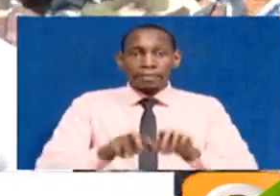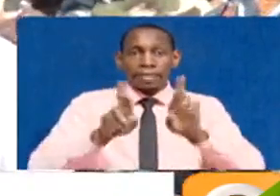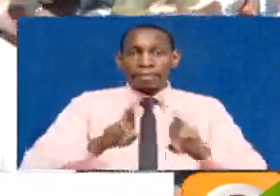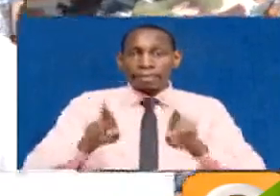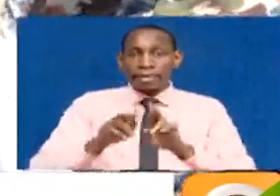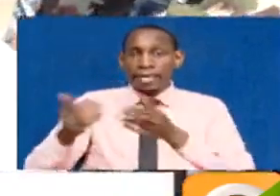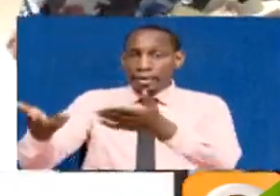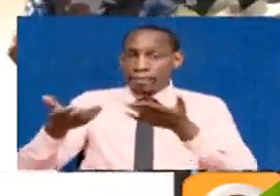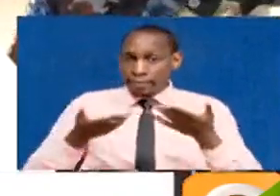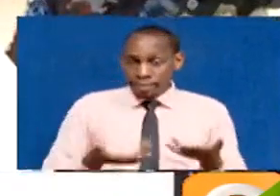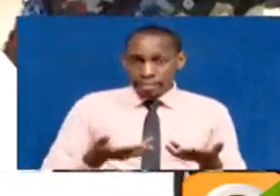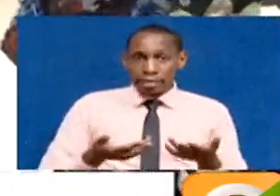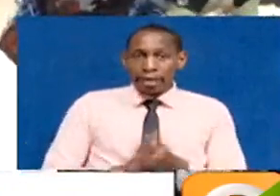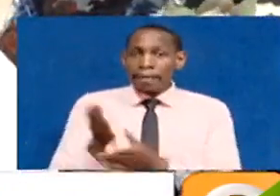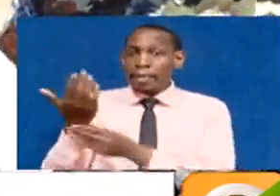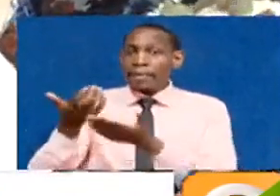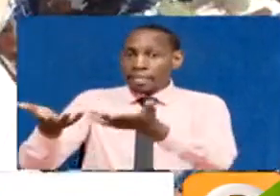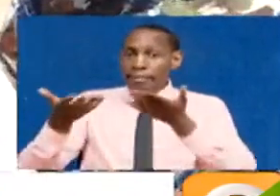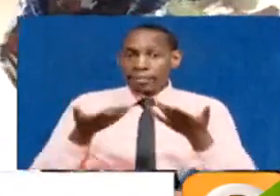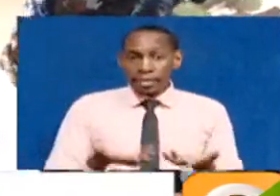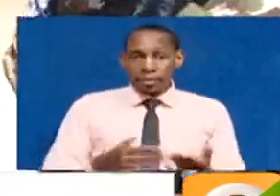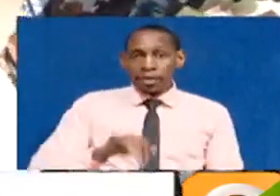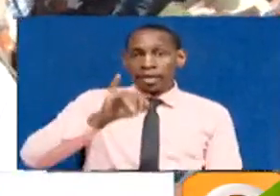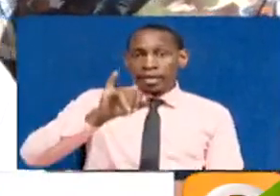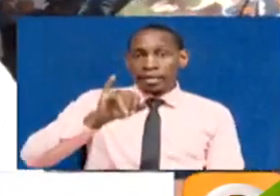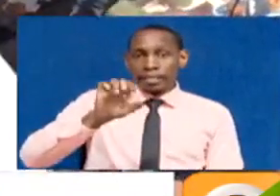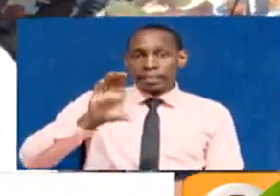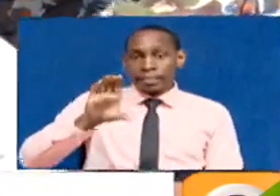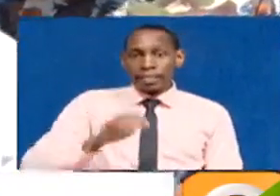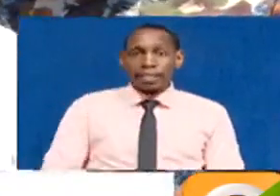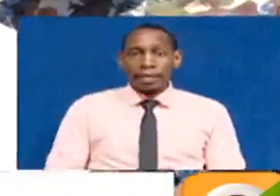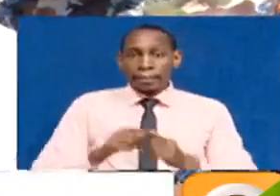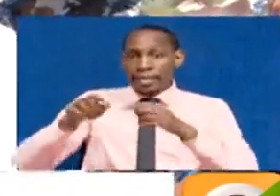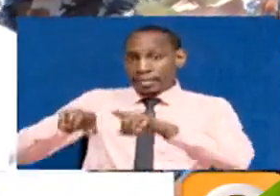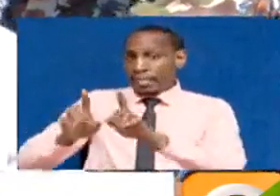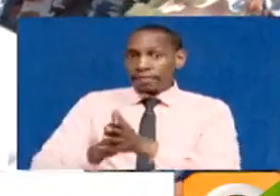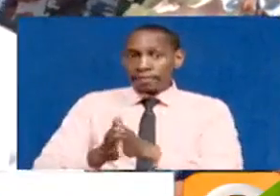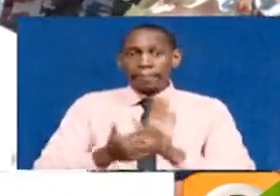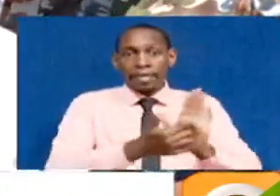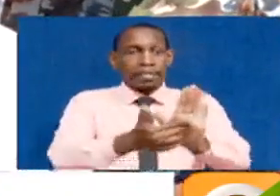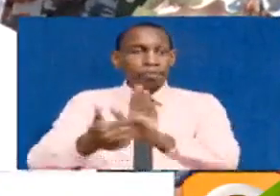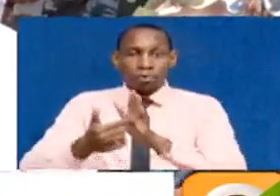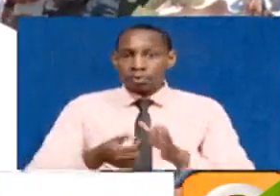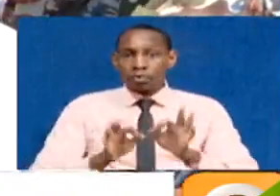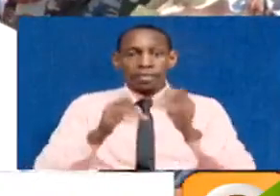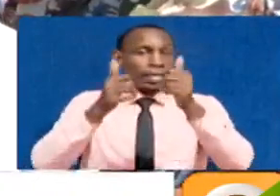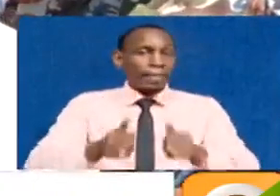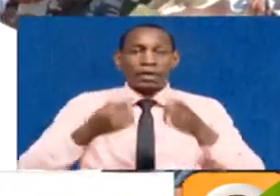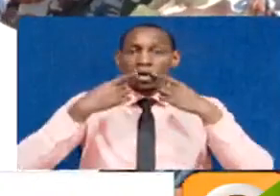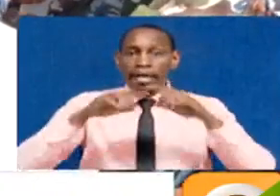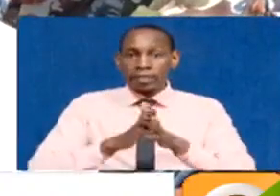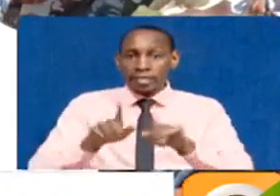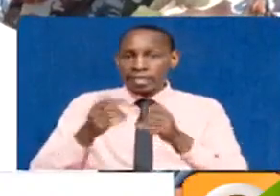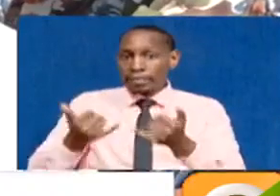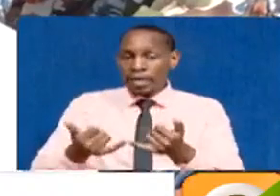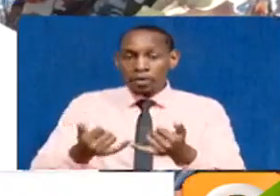tayari amesubmit tayari makaratasi yake kwa IEBC. Ni vile mwenyewe hajajitokeza rasmi akatangaza.